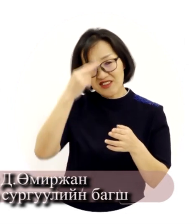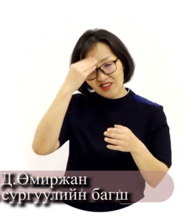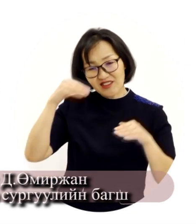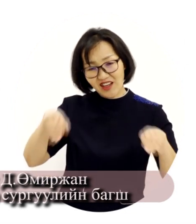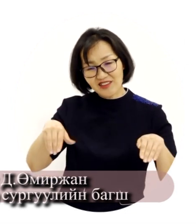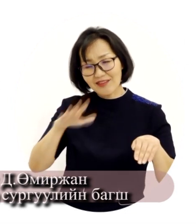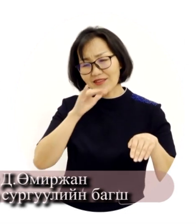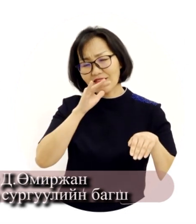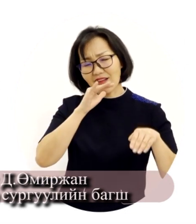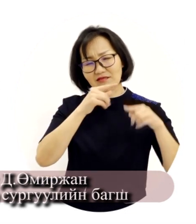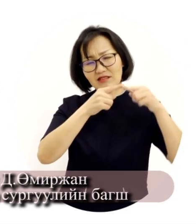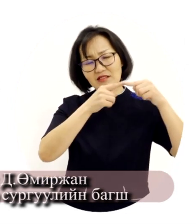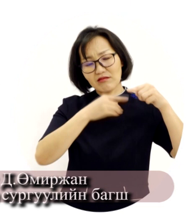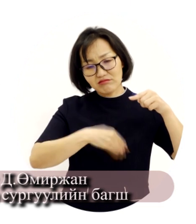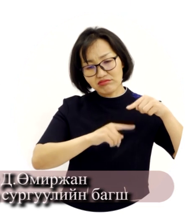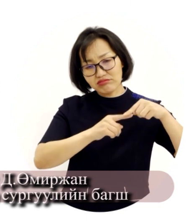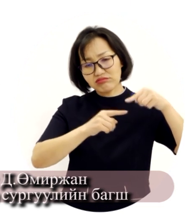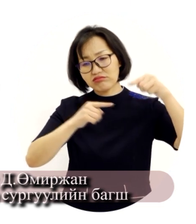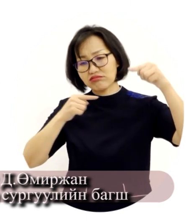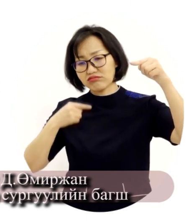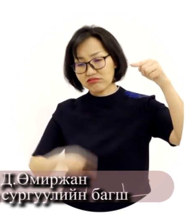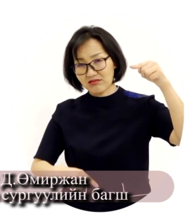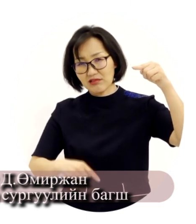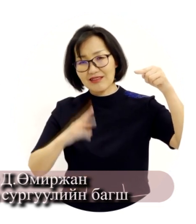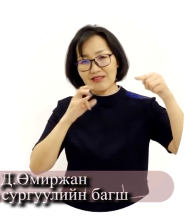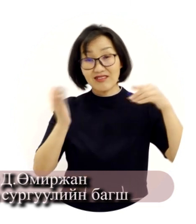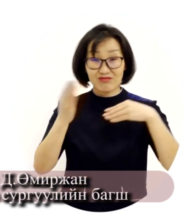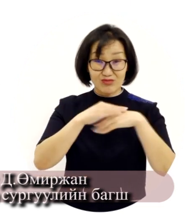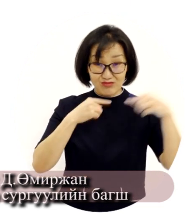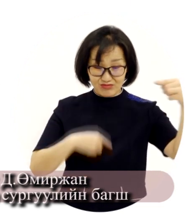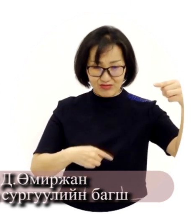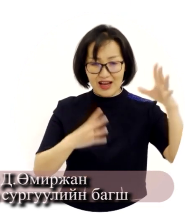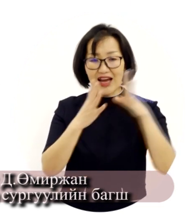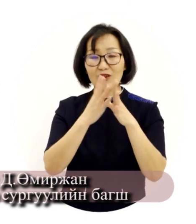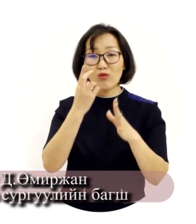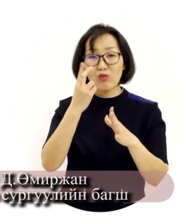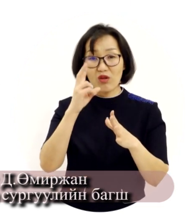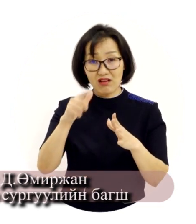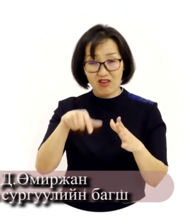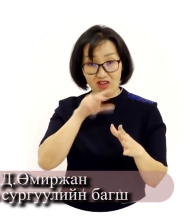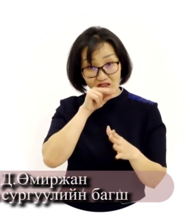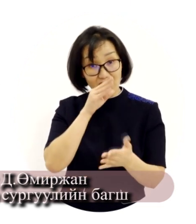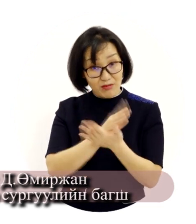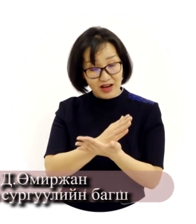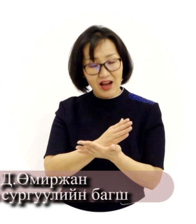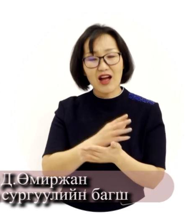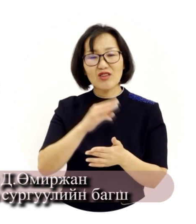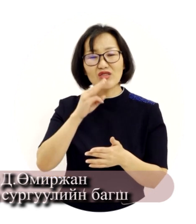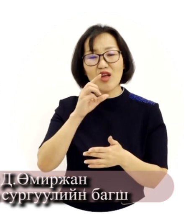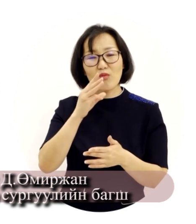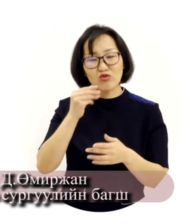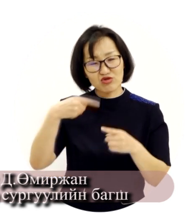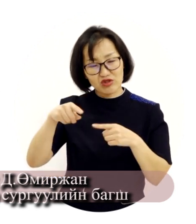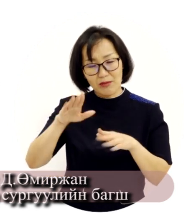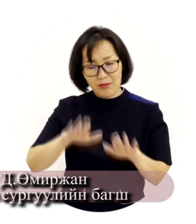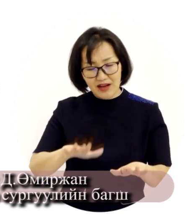ханның қайтыс болғаны, Үгедей ханның таққа отырғанын әңгімелеген. Барлығы 12 тараудан тұрады.